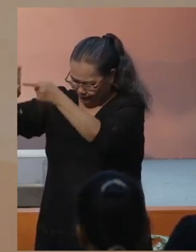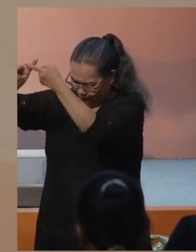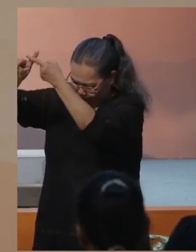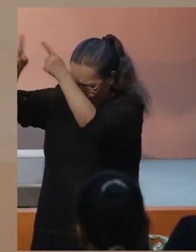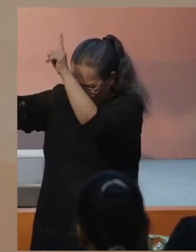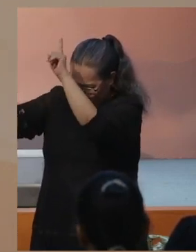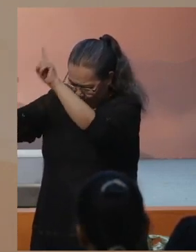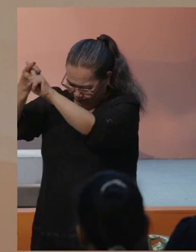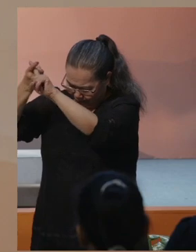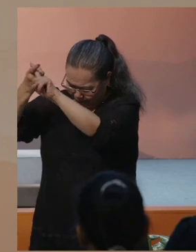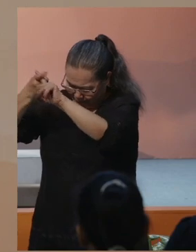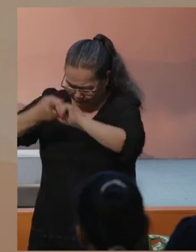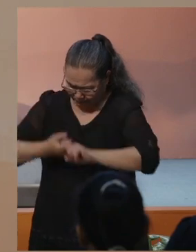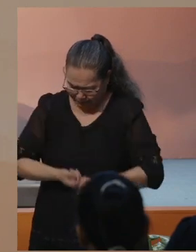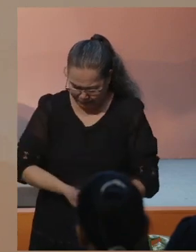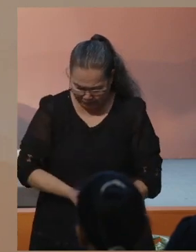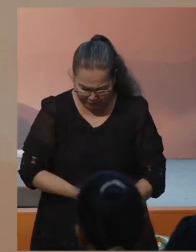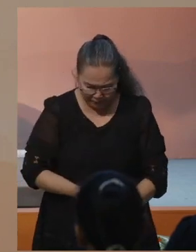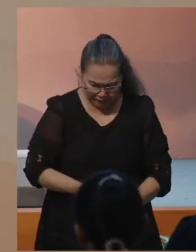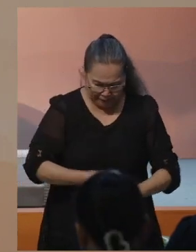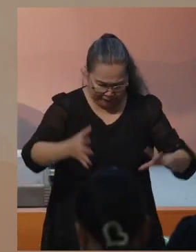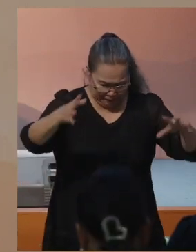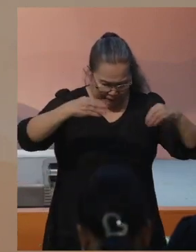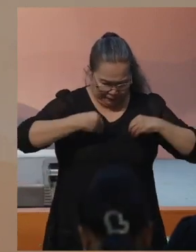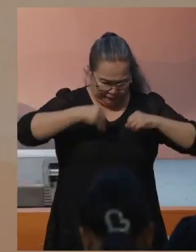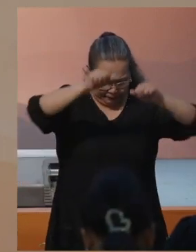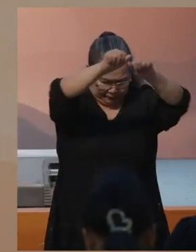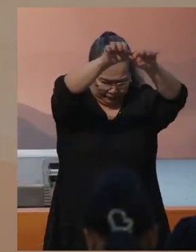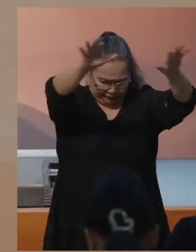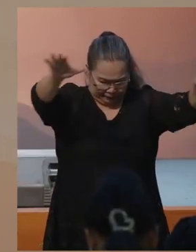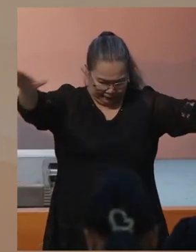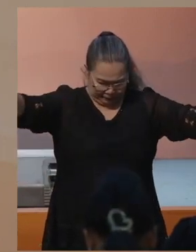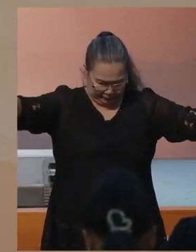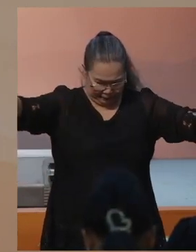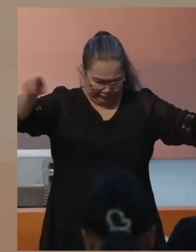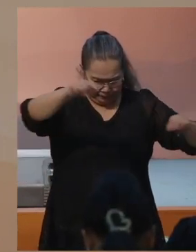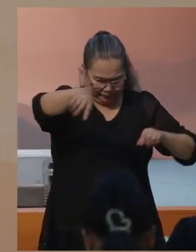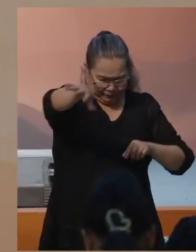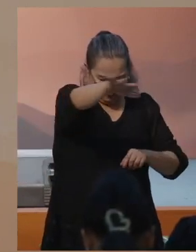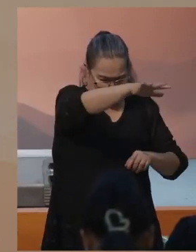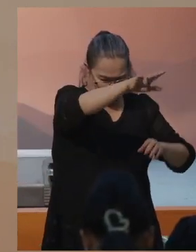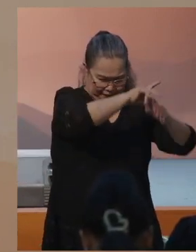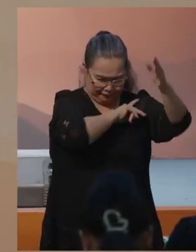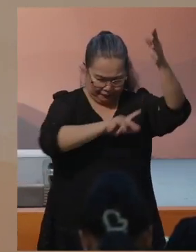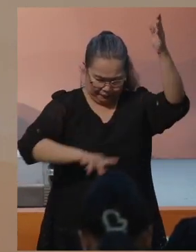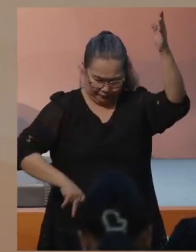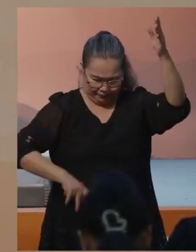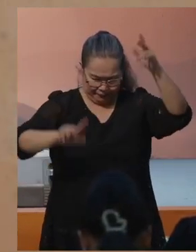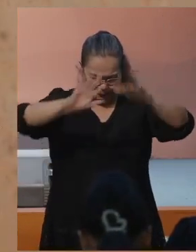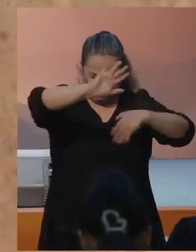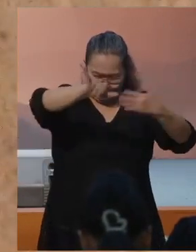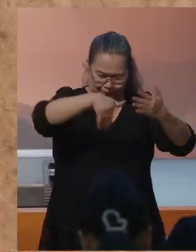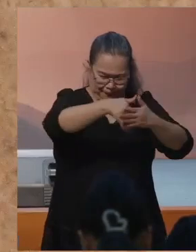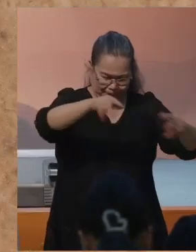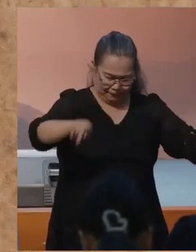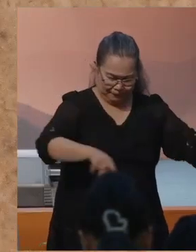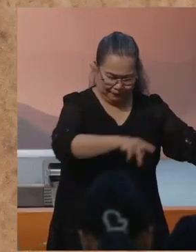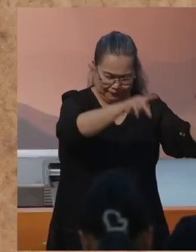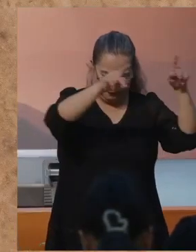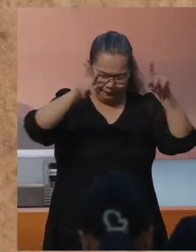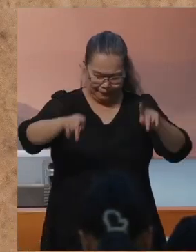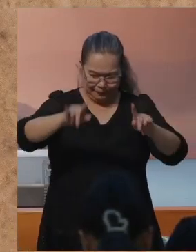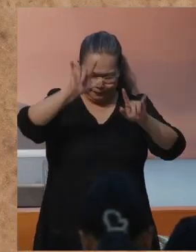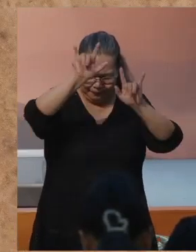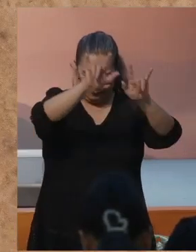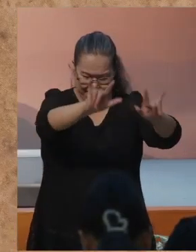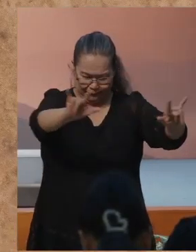friend. Tanggapin ninyo ang pagpapala ng Diyos amang makapangyarihang sa lahat. Ang pag-ibig at kagandahang